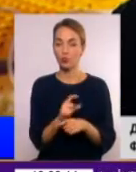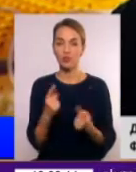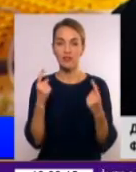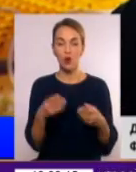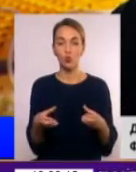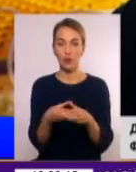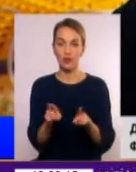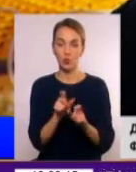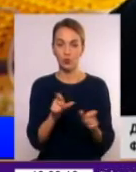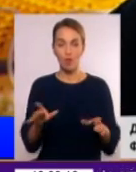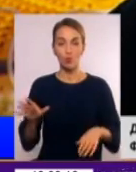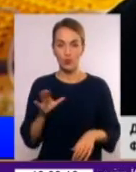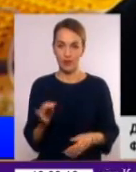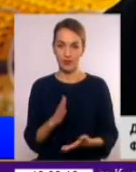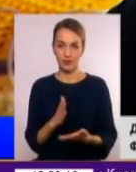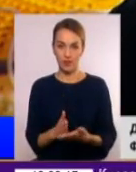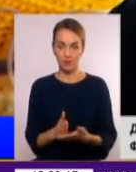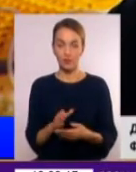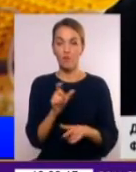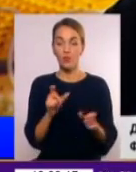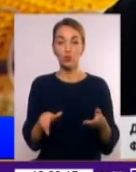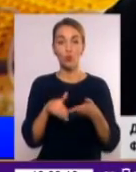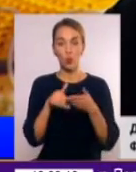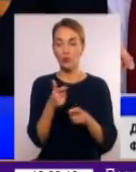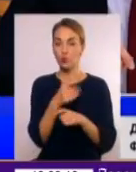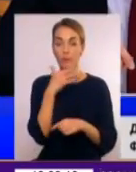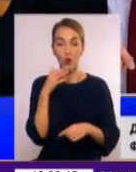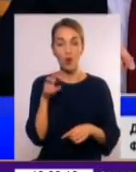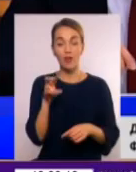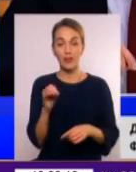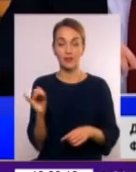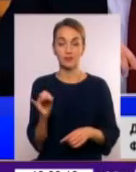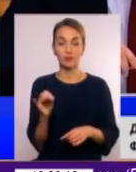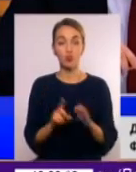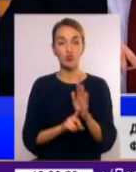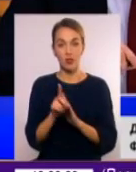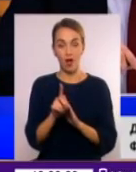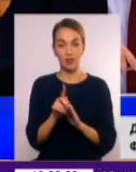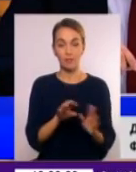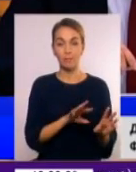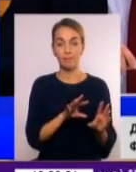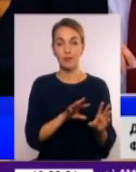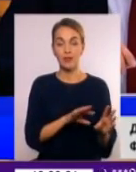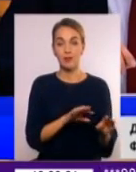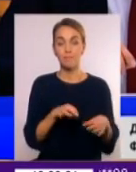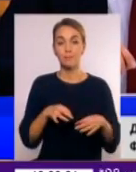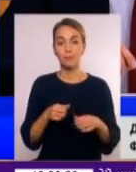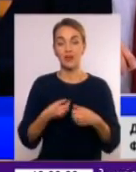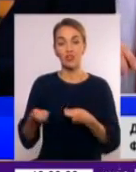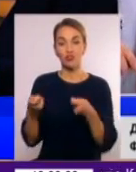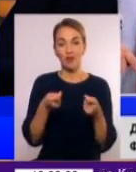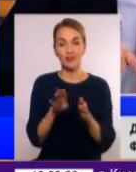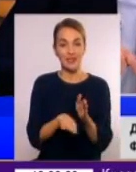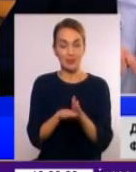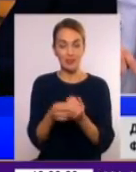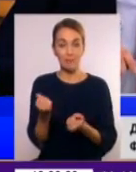група таких людей була і вона є. Вони допомогли дуже багато, але вони починали приїжджати на задрипаних машинах. А потім вже...